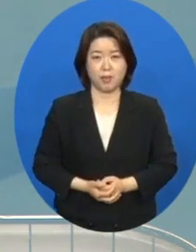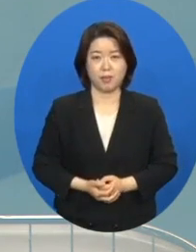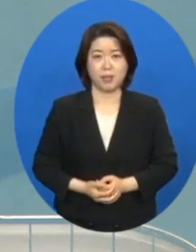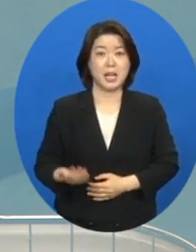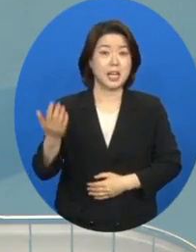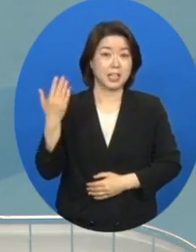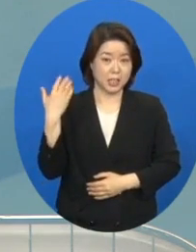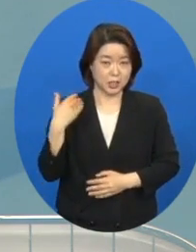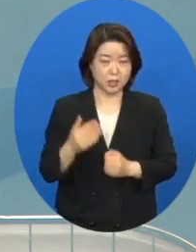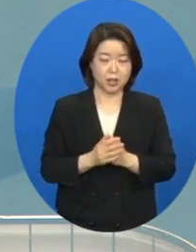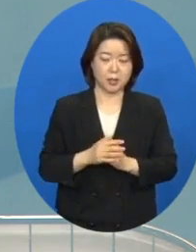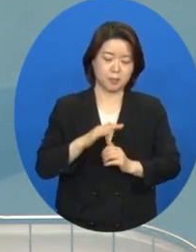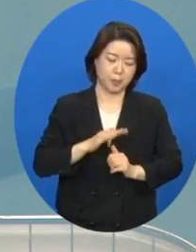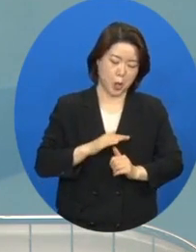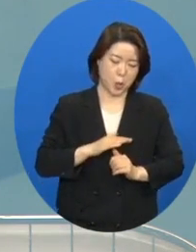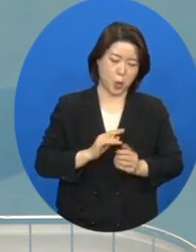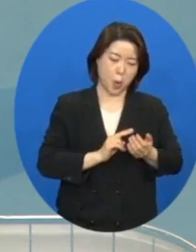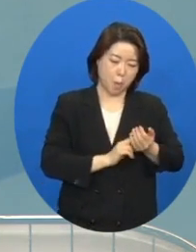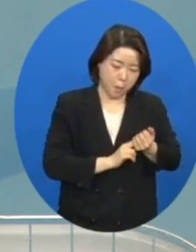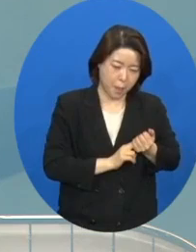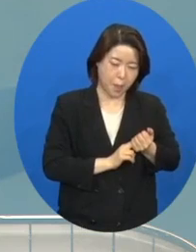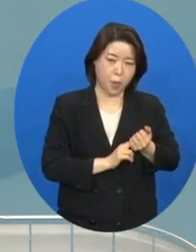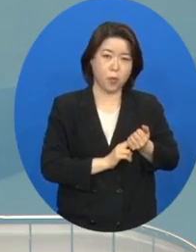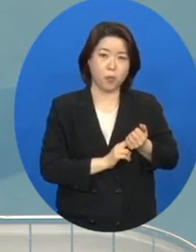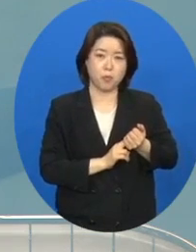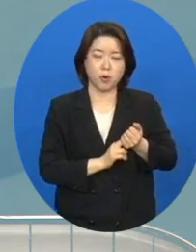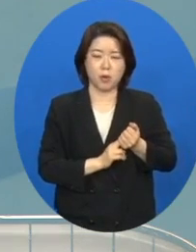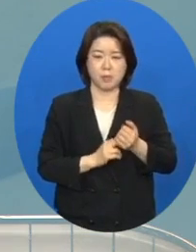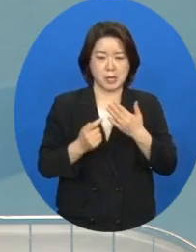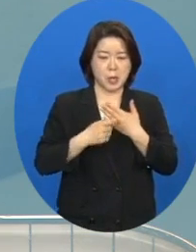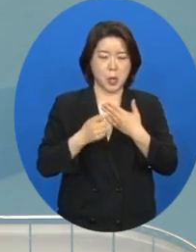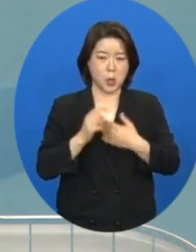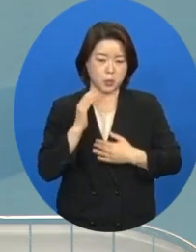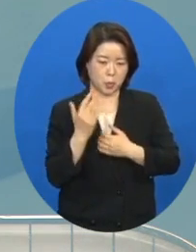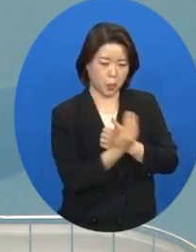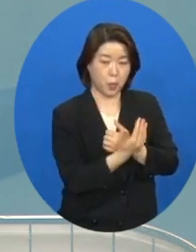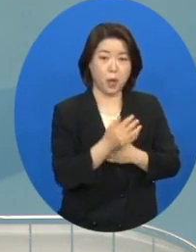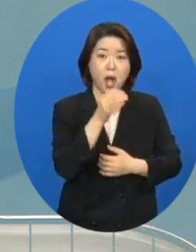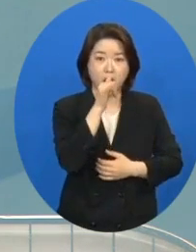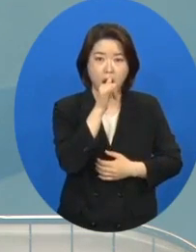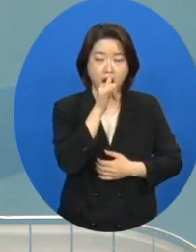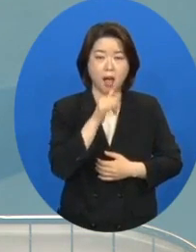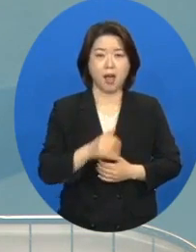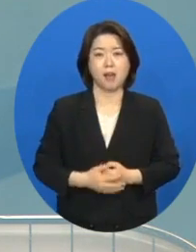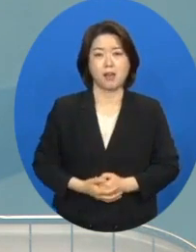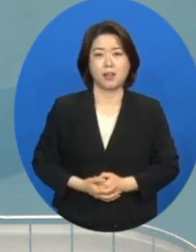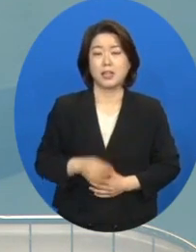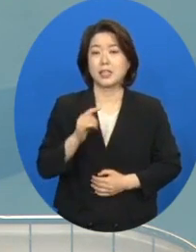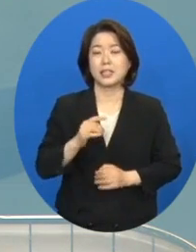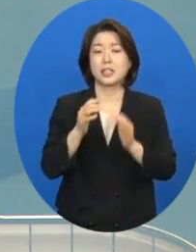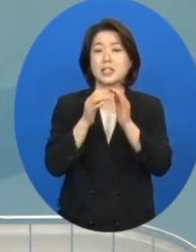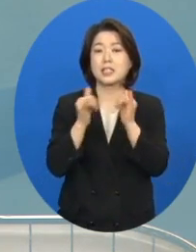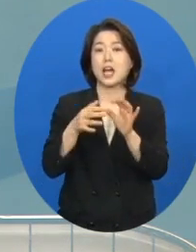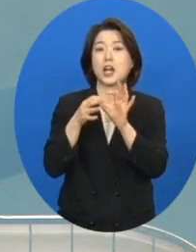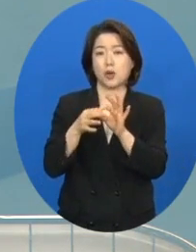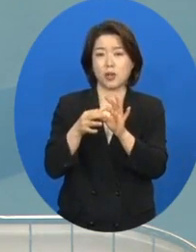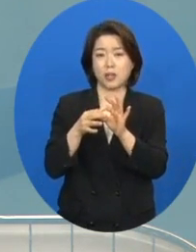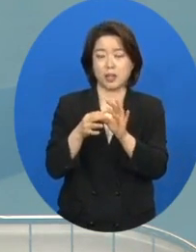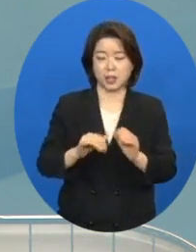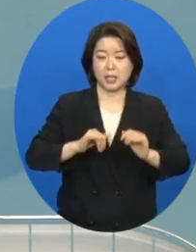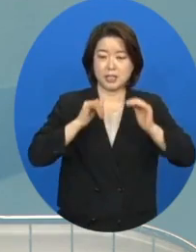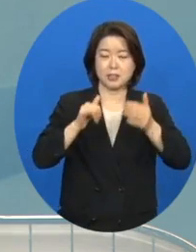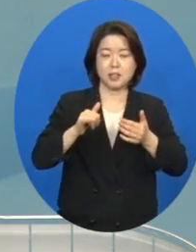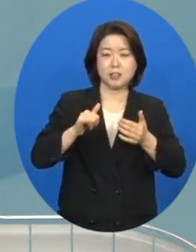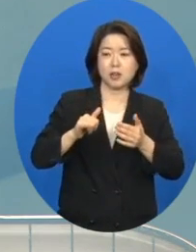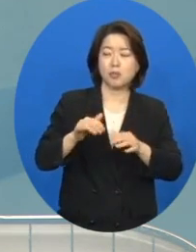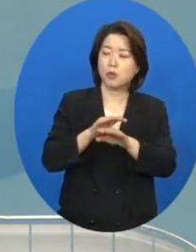그전에는 누르고, 감추고, 숨기고, 꾸미고, 그렇게 살았어요. 그게 인간관계고 세상 처세라고